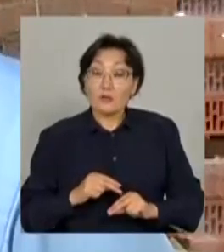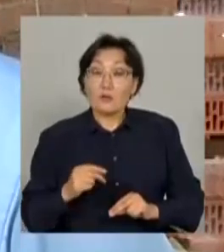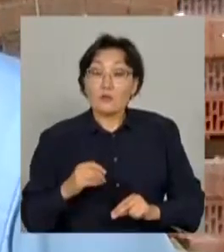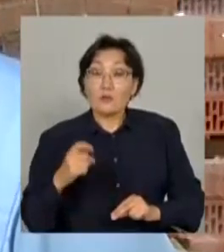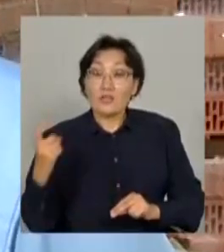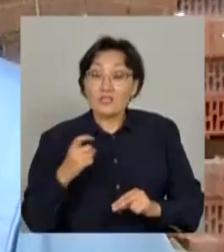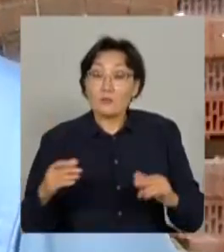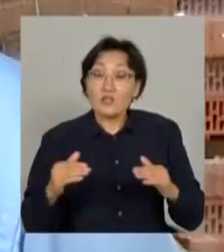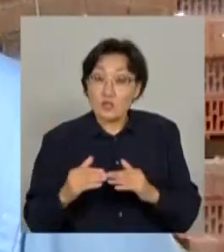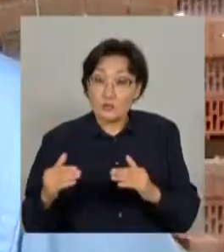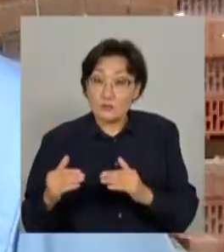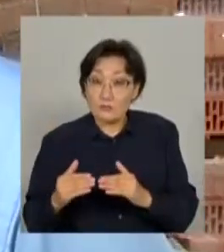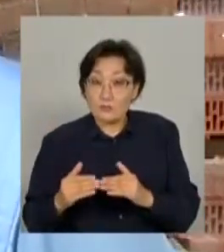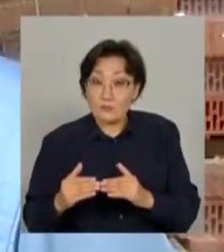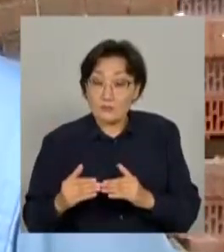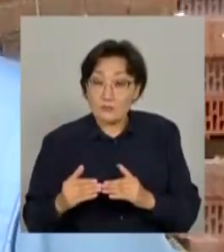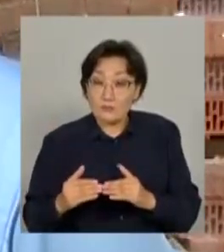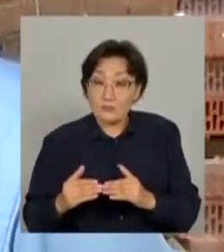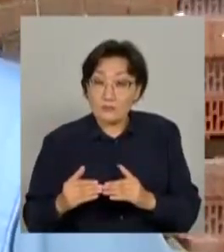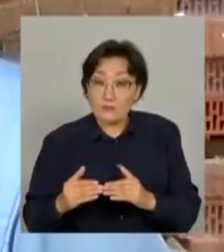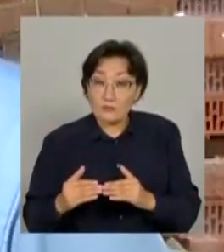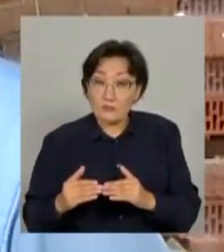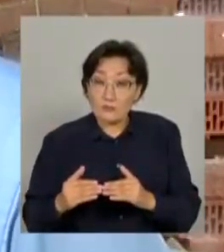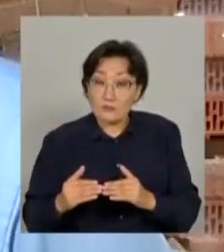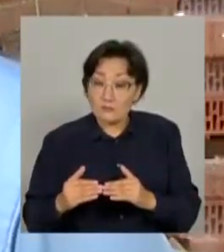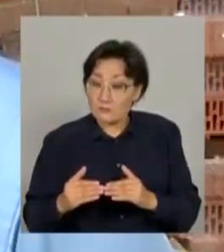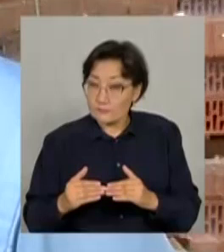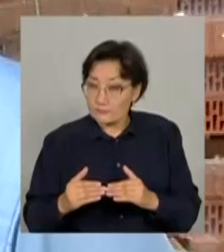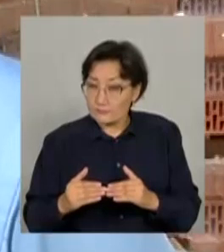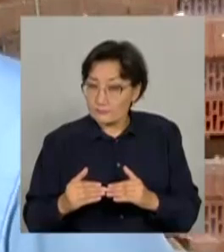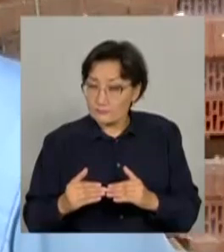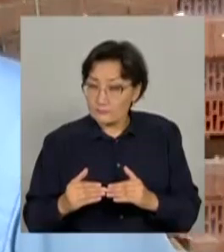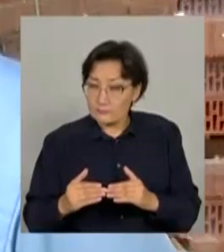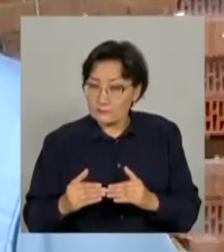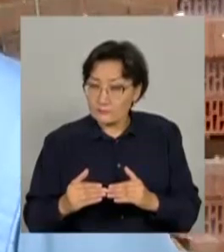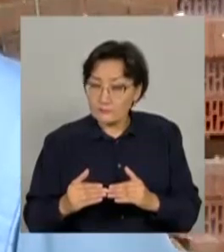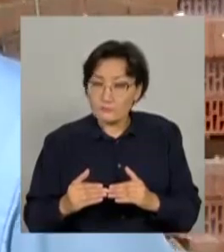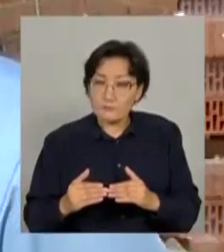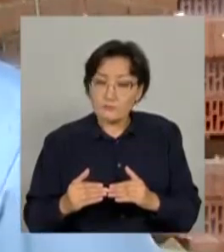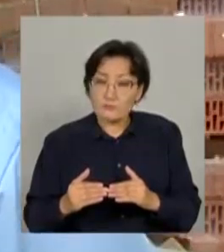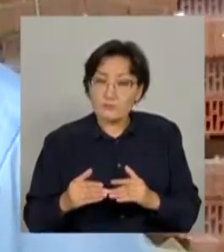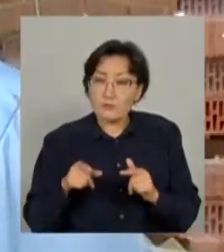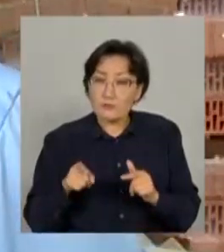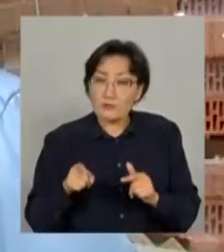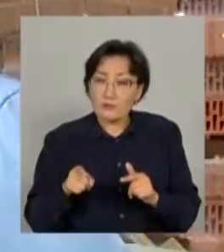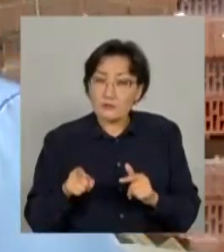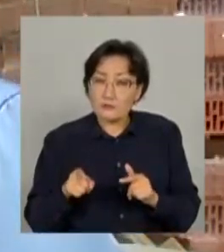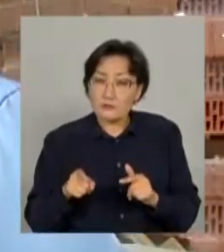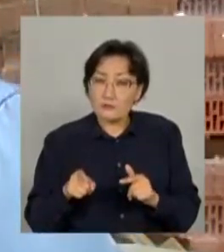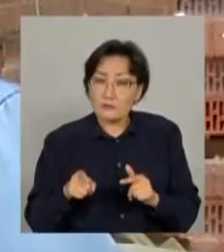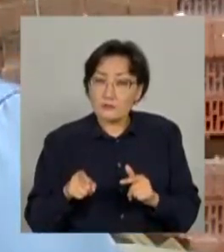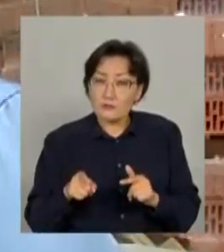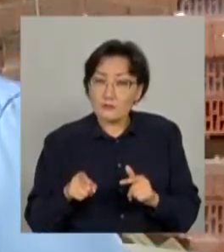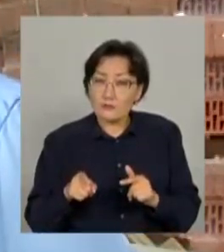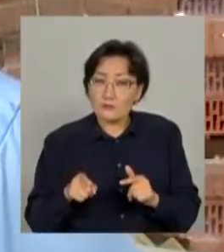жилья вручены уведомления о необходимости взятия именно участка. А там отдел ЖК проводит